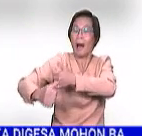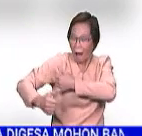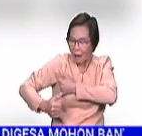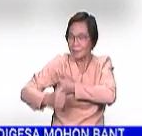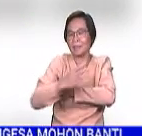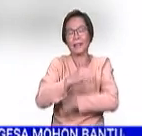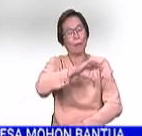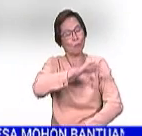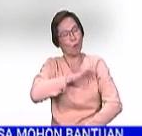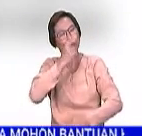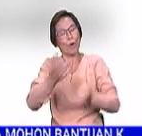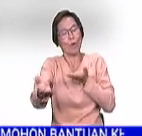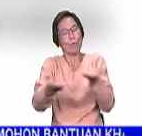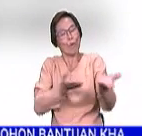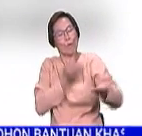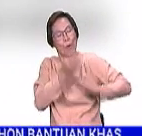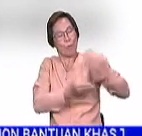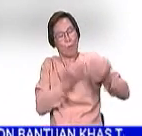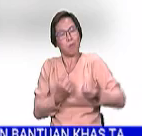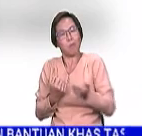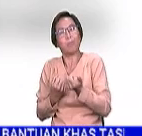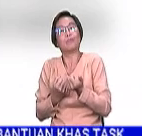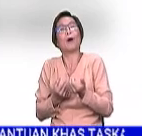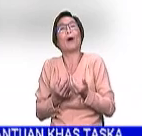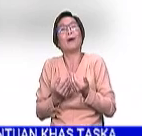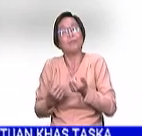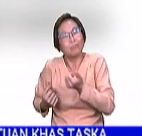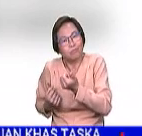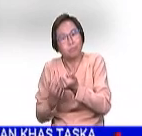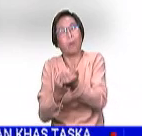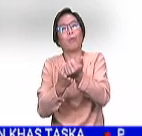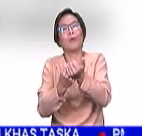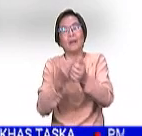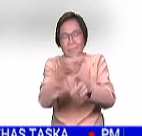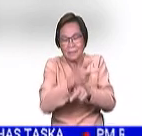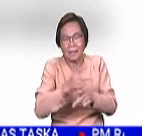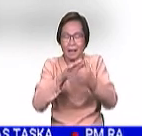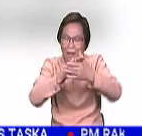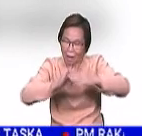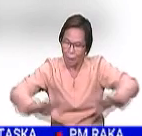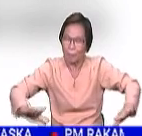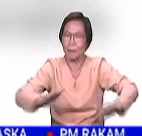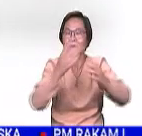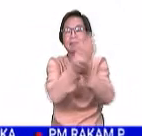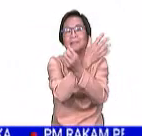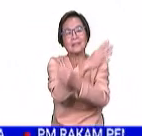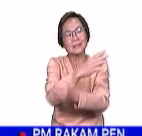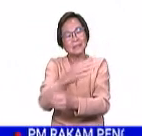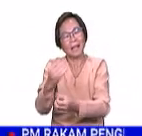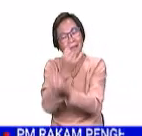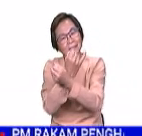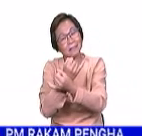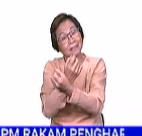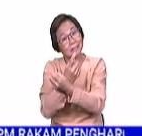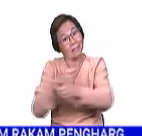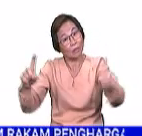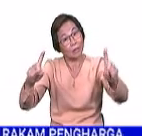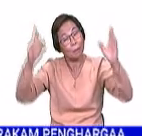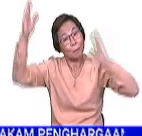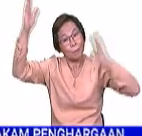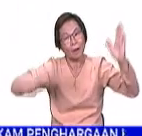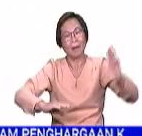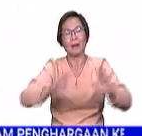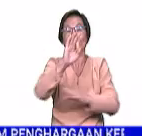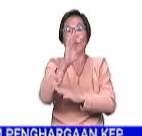pdrm atasi mabhakti yang dicurahkan dalam menjaga keamanan dan kedaulatan negara dalam kenyataan di